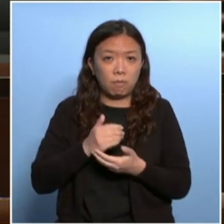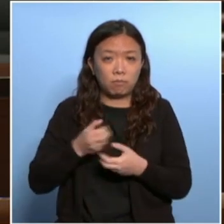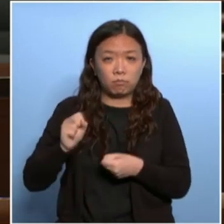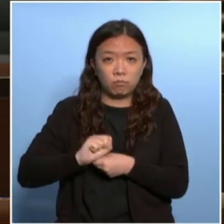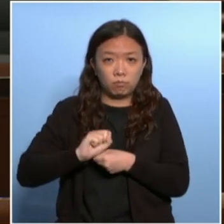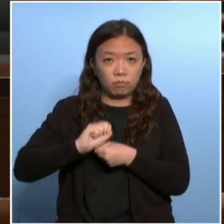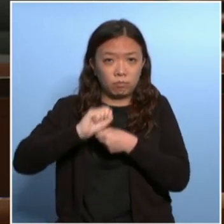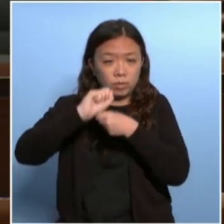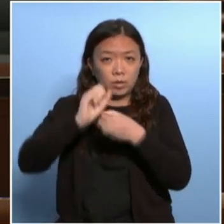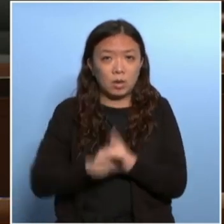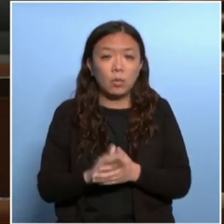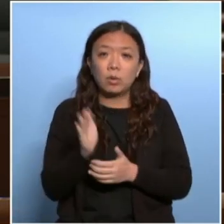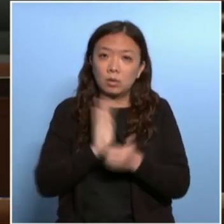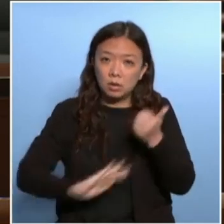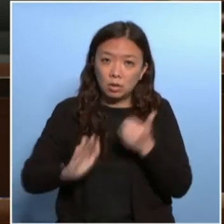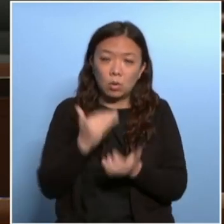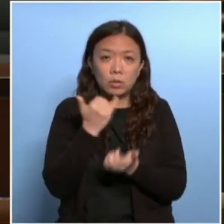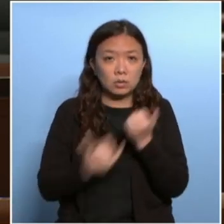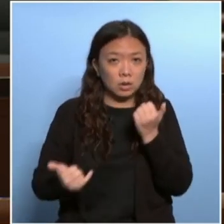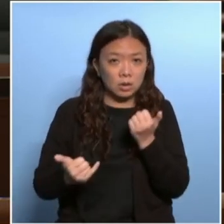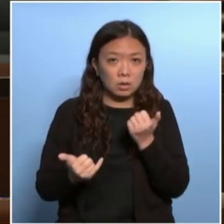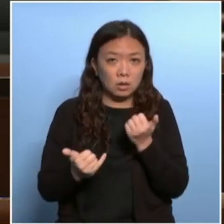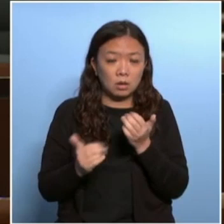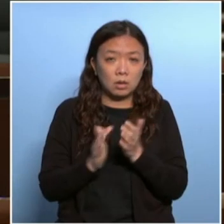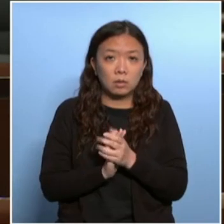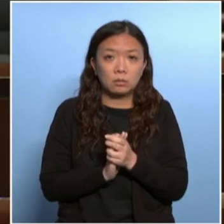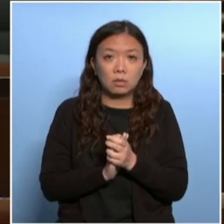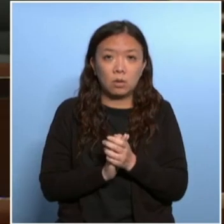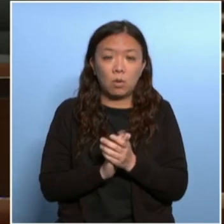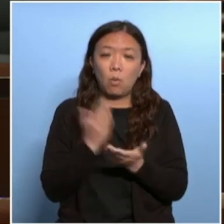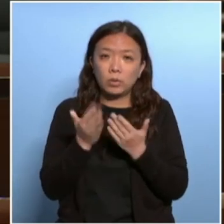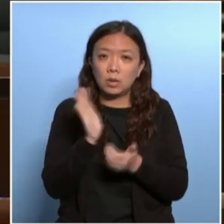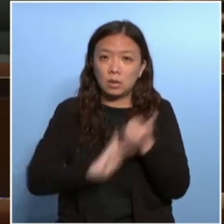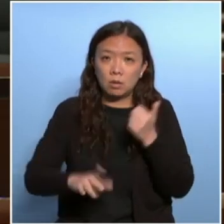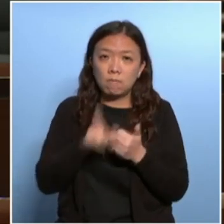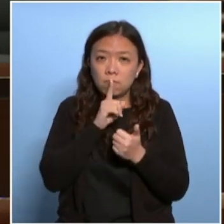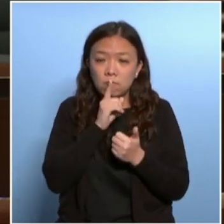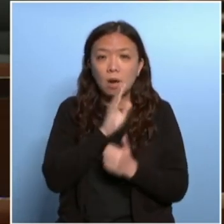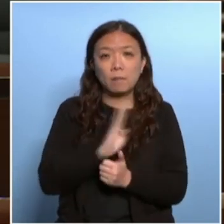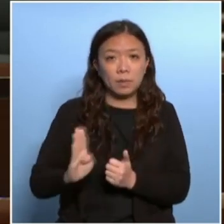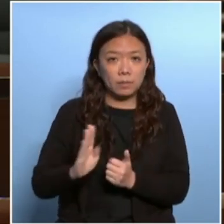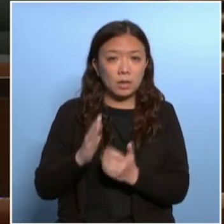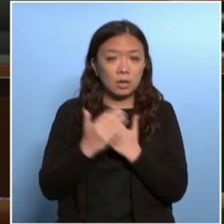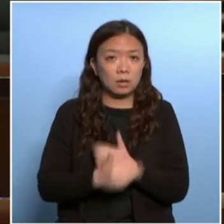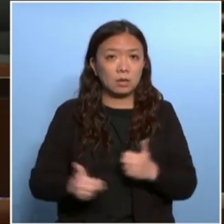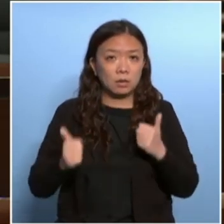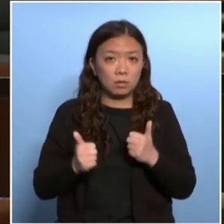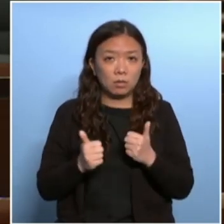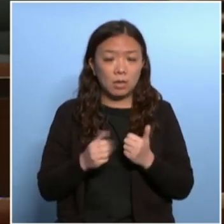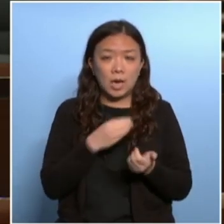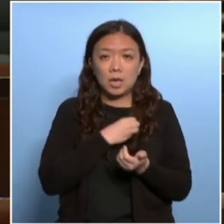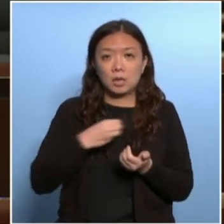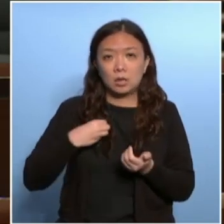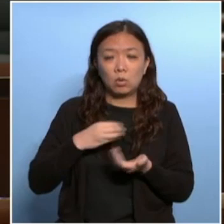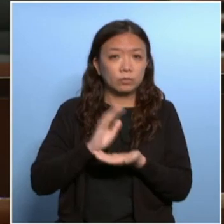會影響它的分娩，甚至影響了母嬰的健康的。這個醫學上呢就很清楚的了，即是很多